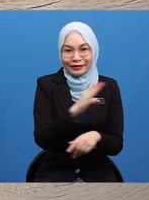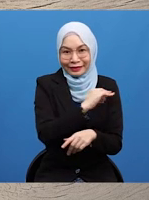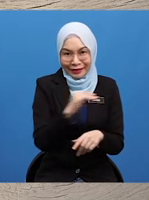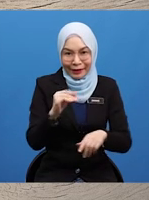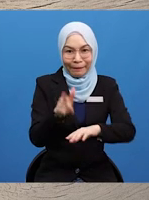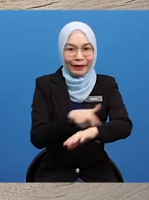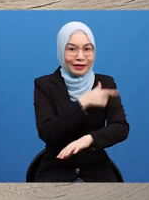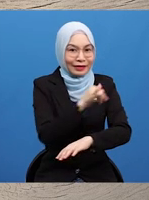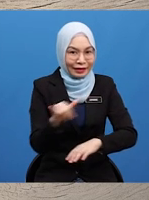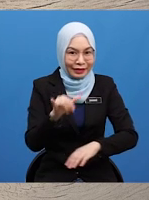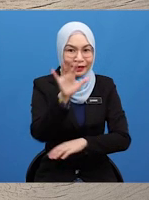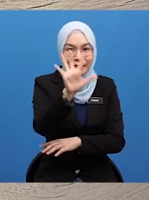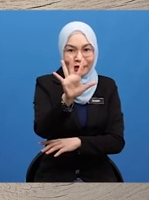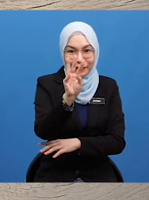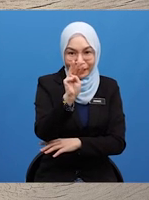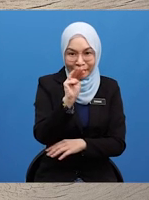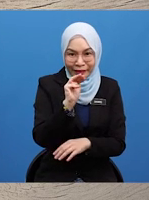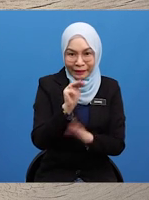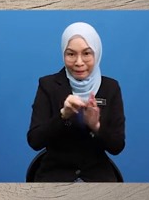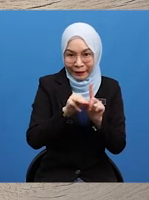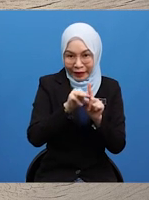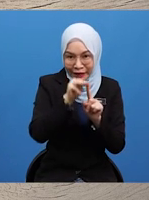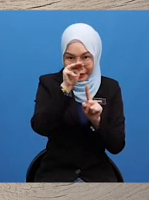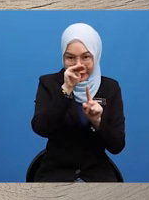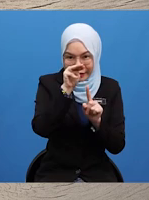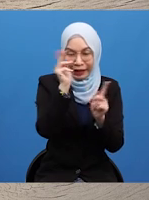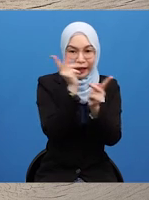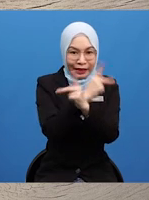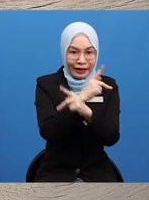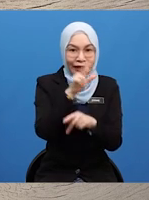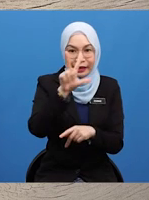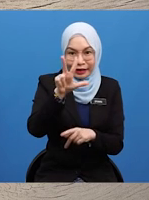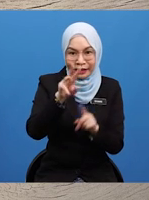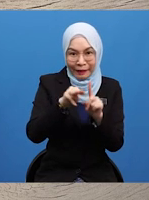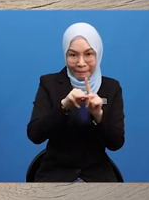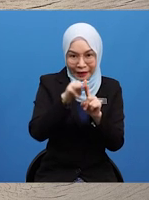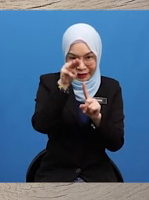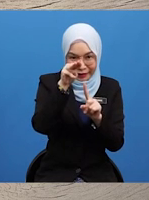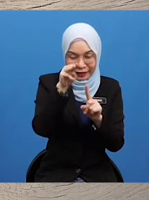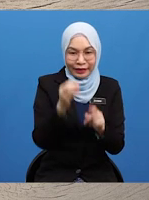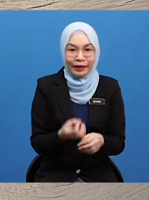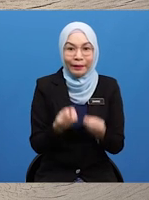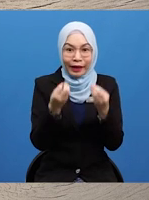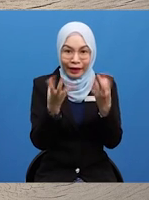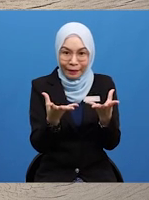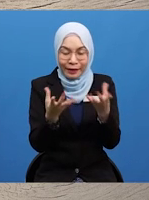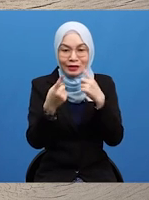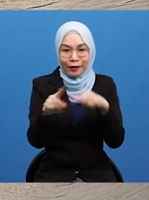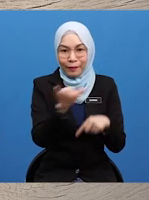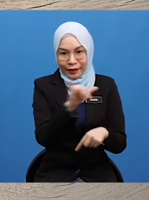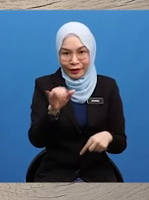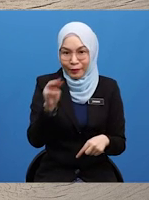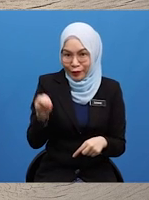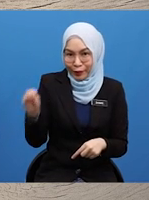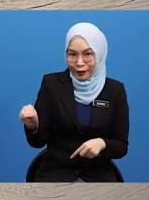Panjangnya ialah 5 meter darab 3 meter. Jadi, berapa jawapannya murid-murid?